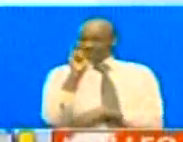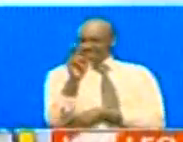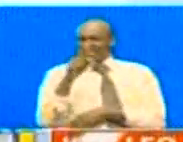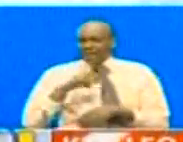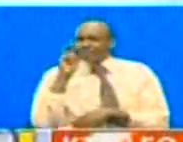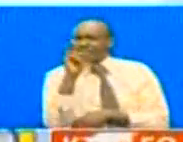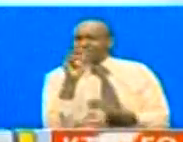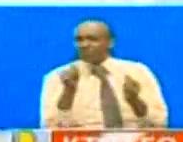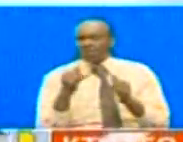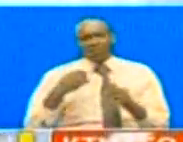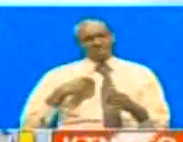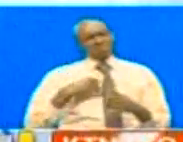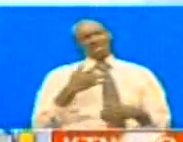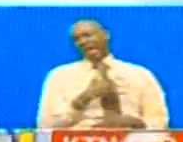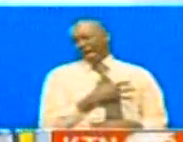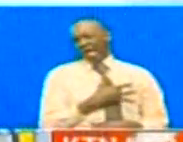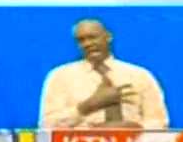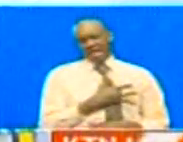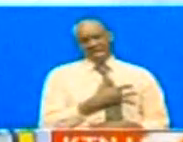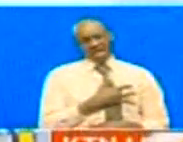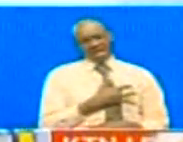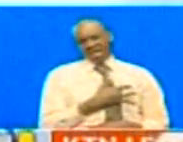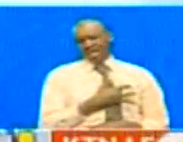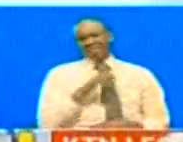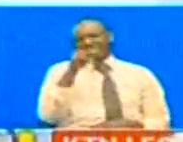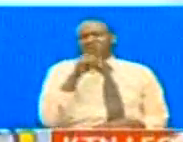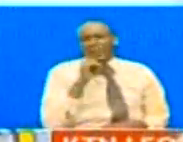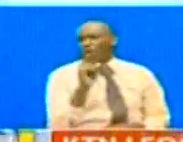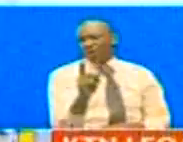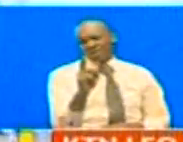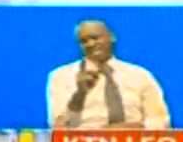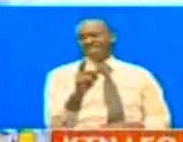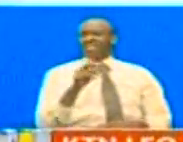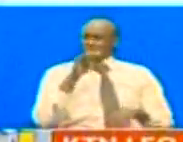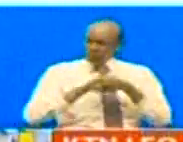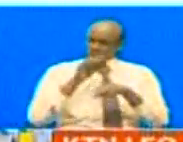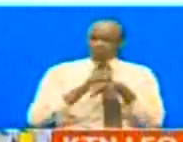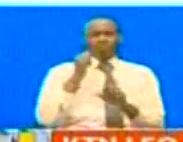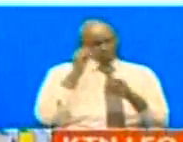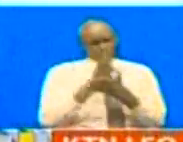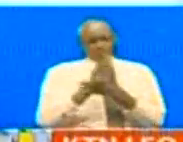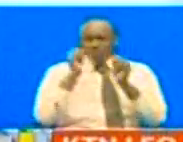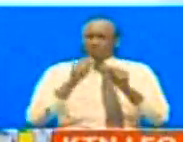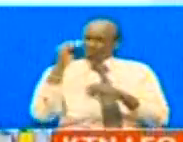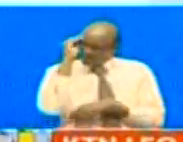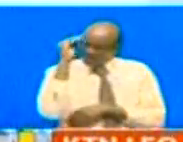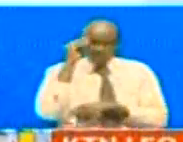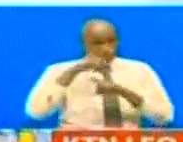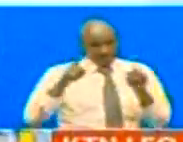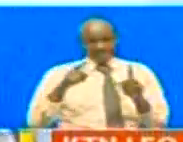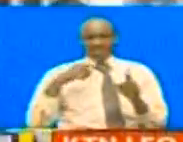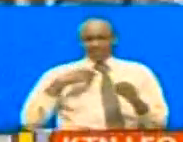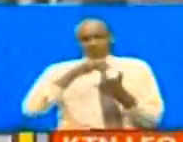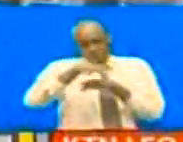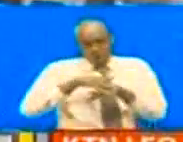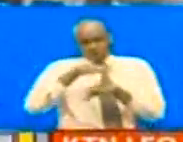tulipoona tuliingiwa na imani sana, kwa sababu ni mtoto ambaye anaonekana anaweza kusoma, lakini he looks like a slow